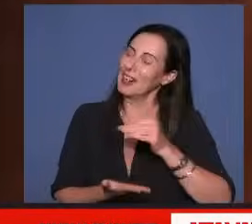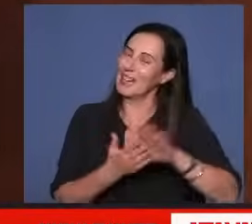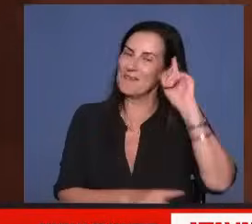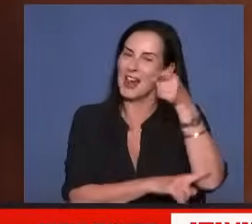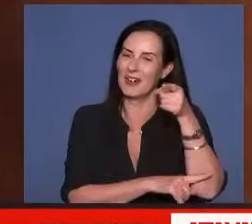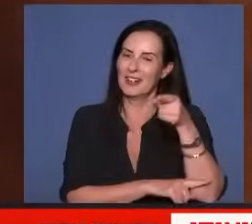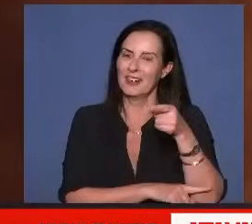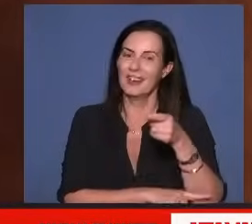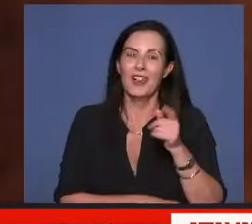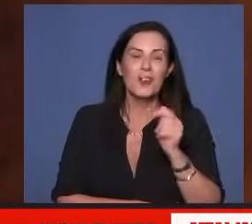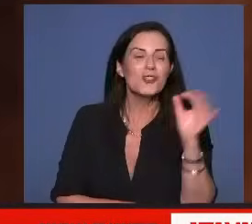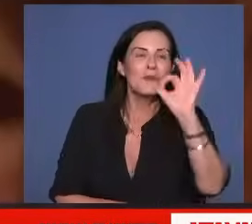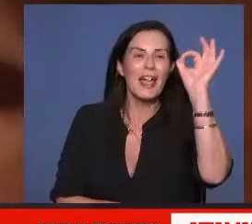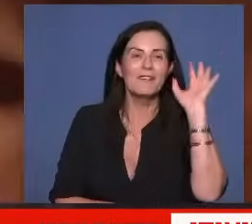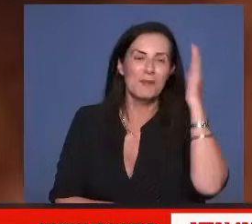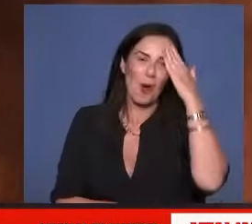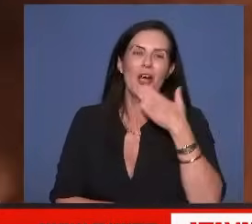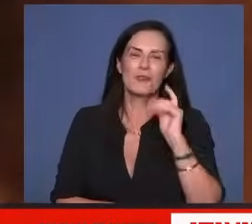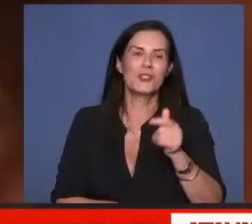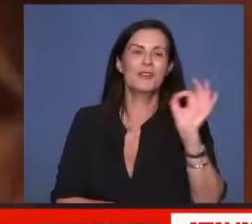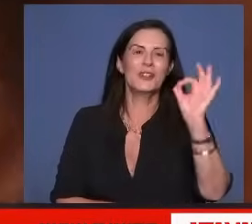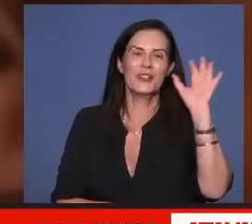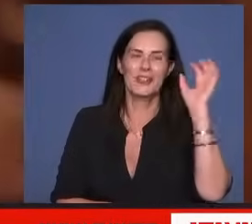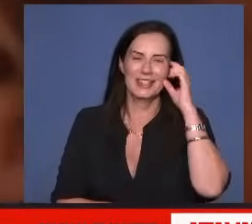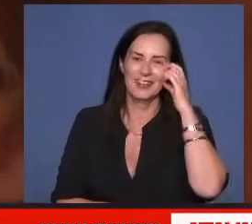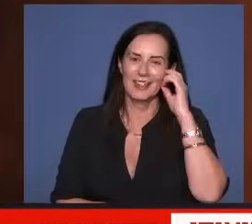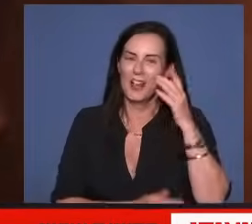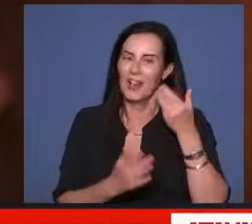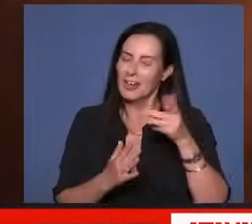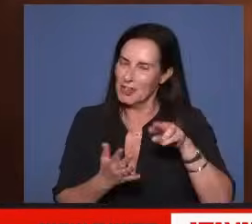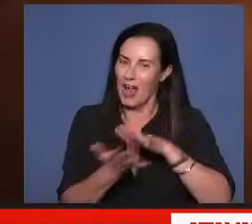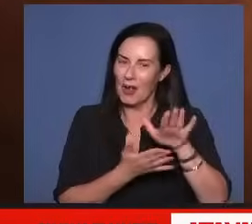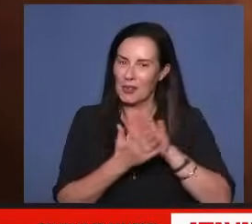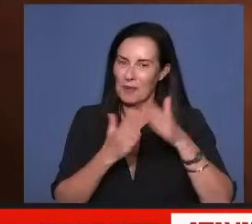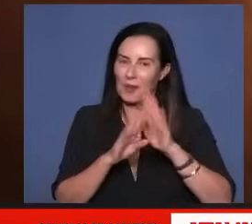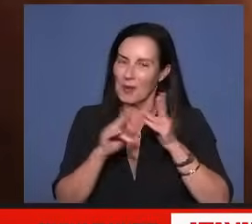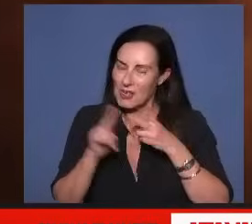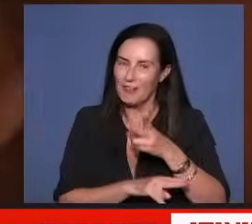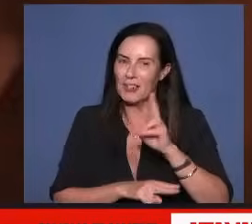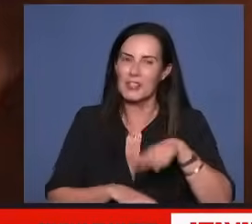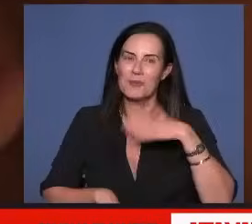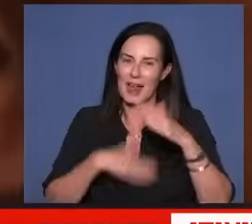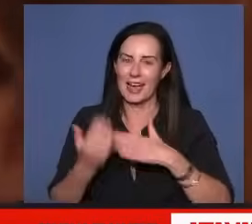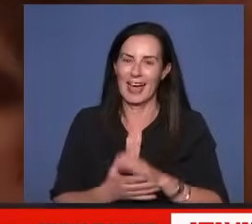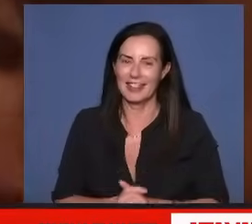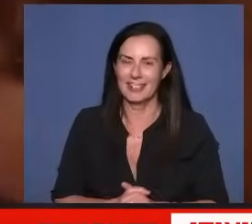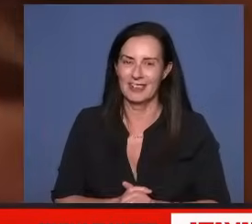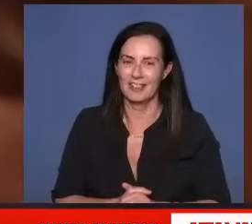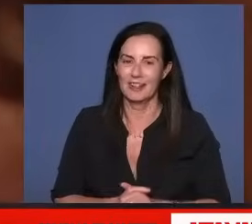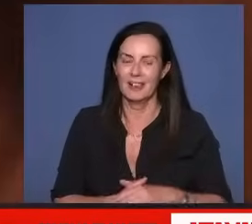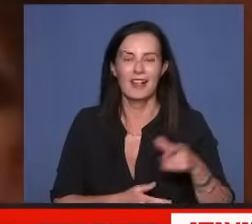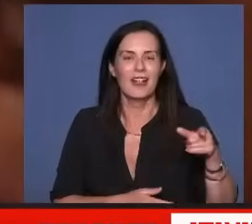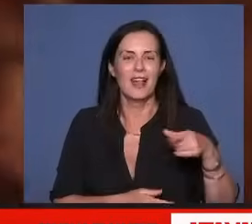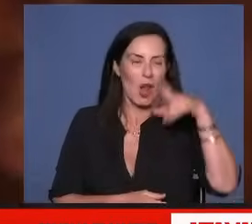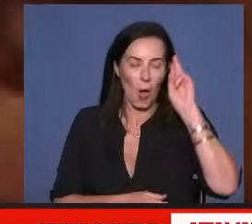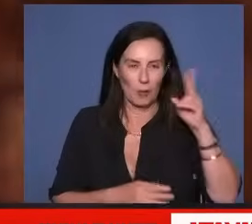קיבלת 30 שקל, ברוך השם. לא חסר הוצאות בבית עכשיו, כל מה שעברנו שם, בלגן. לחמתי וחמי אין